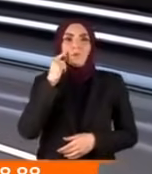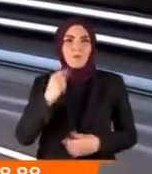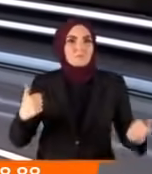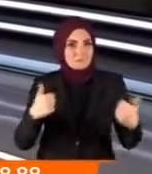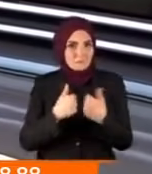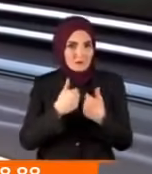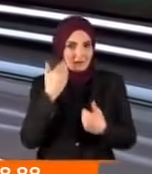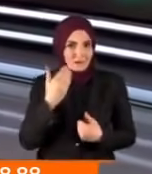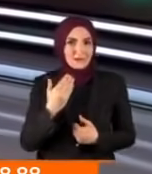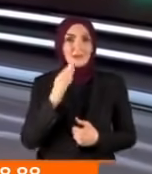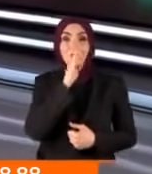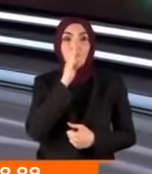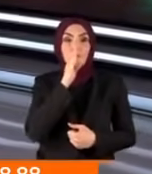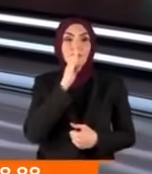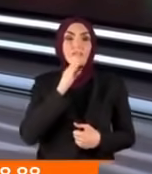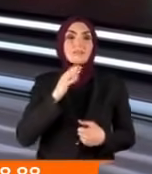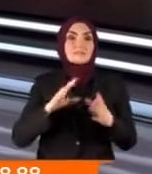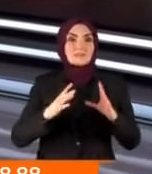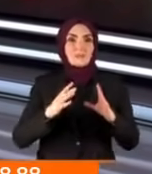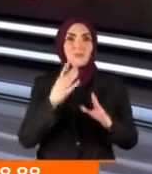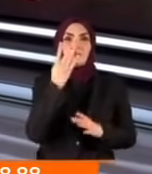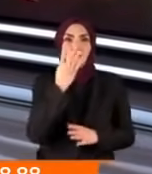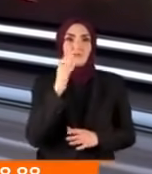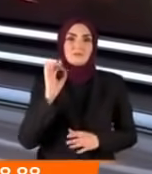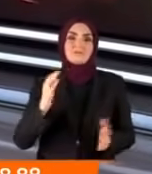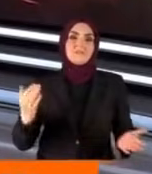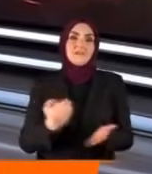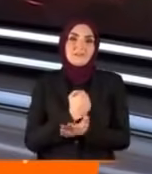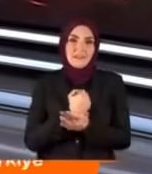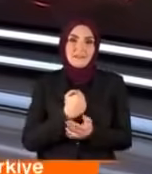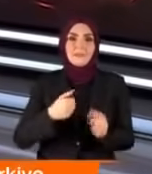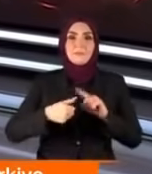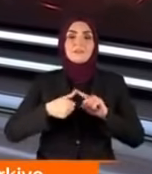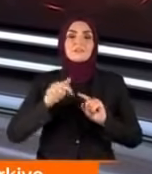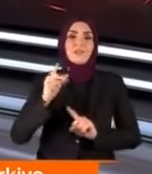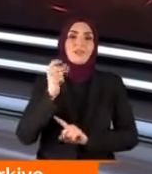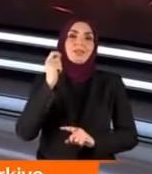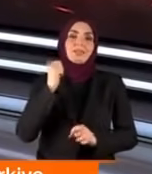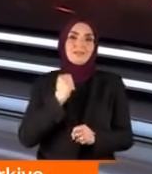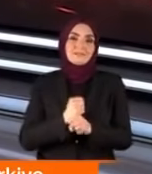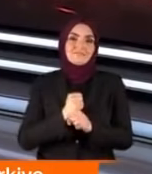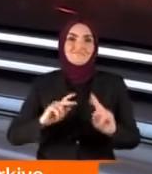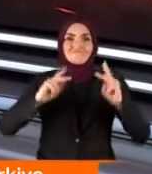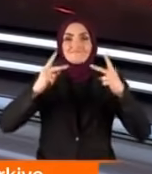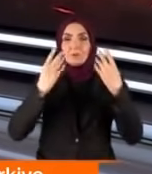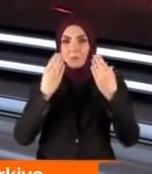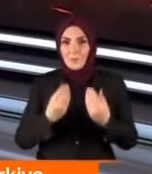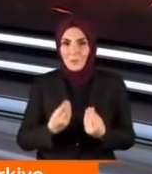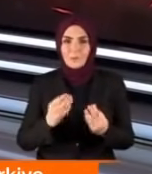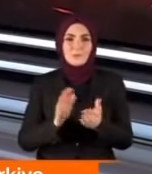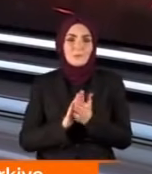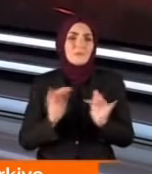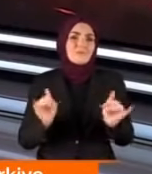skorla geçen Kocaeli Spor 1. lige yükseldi. Futbolcular zaferi büyük bir coşkuyla kutladı. Ancak o